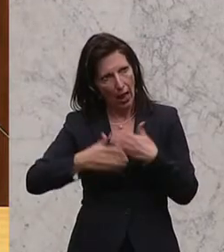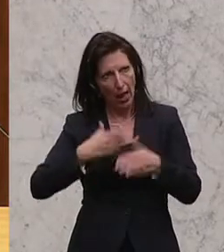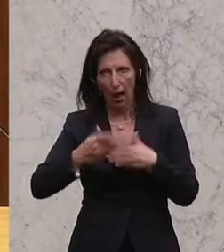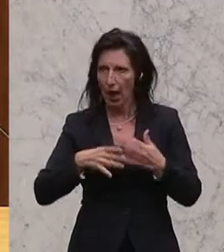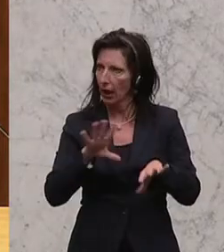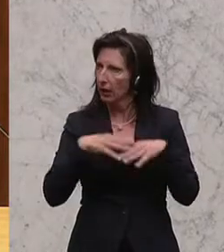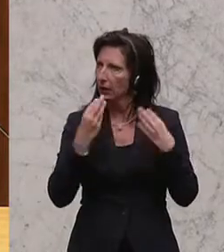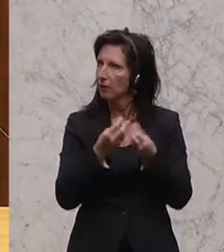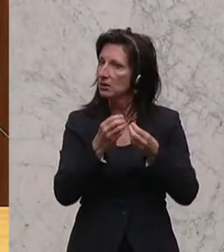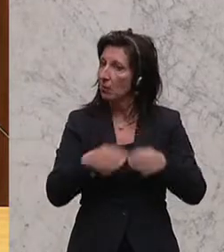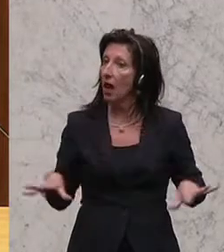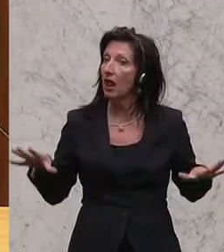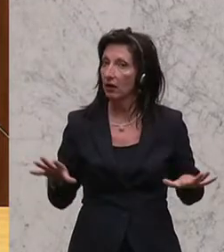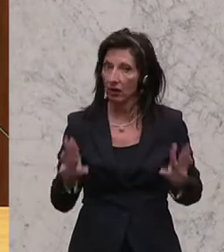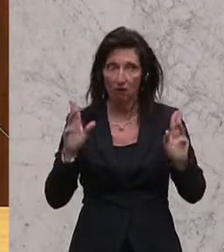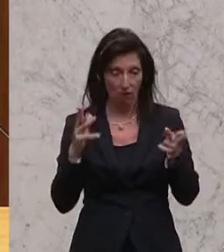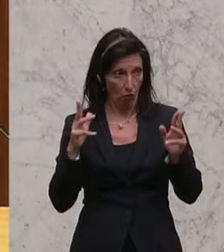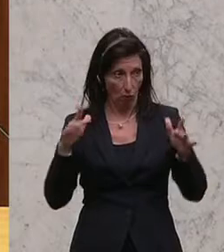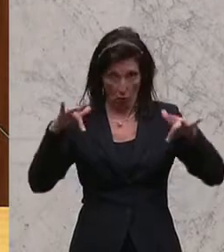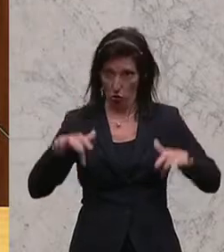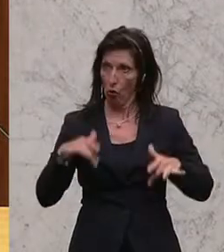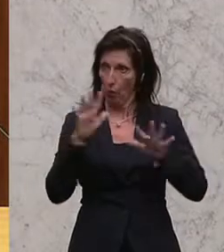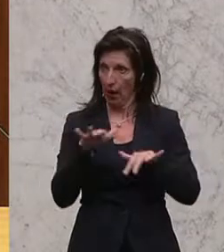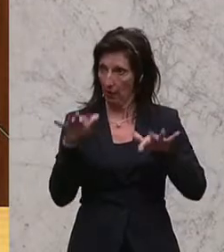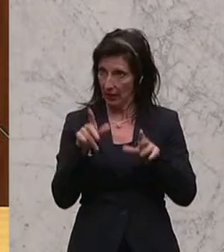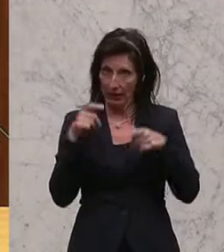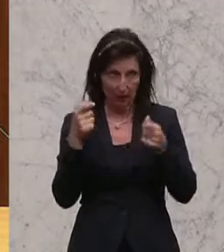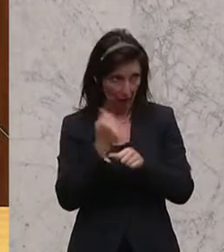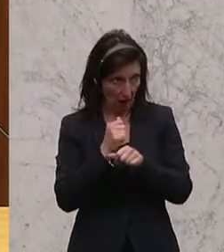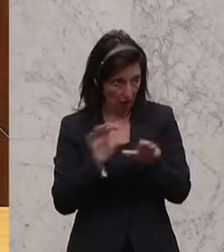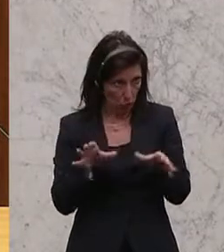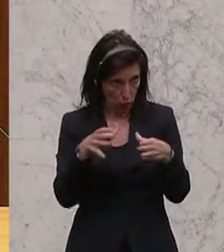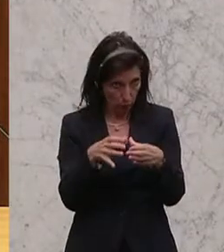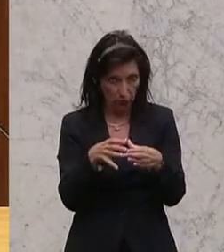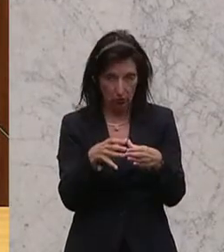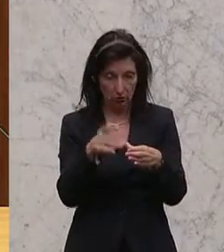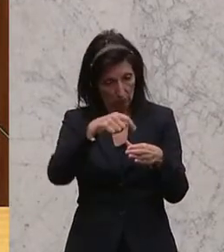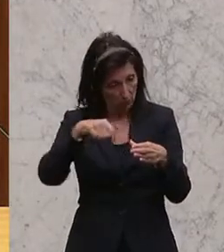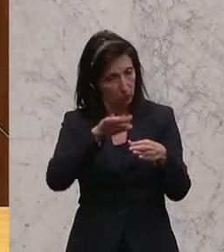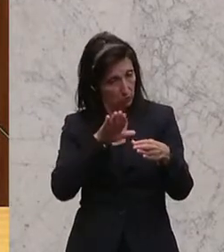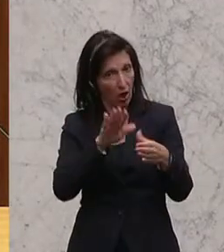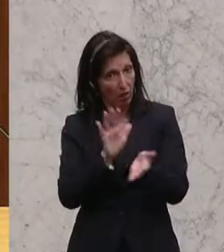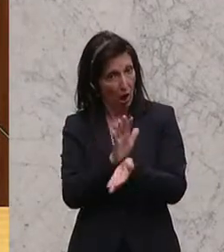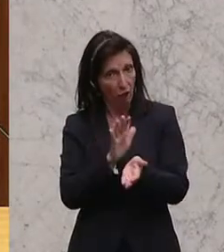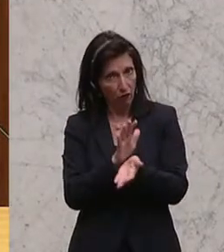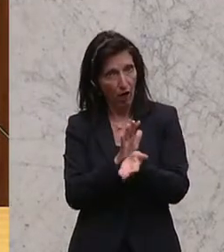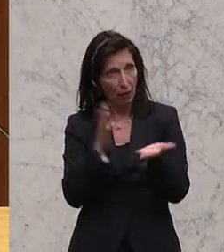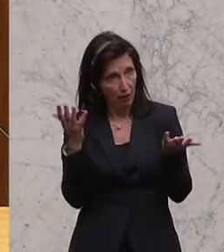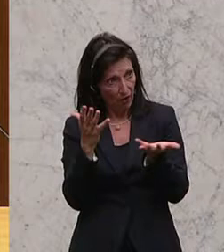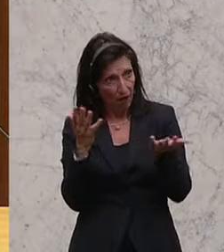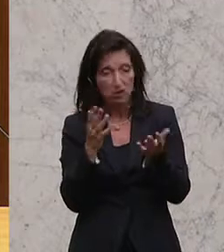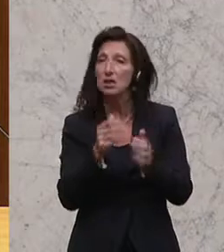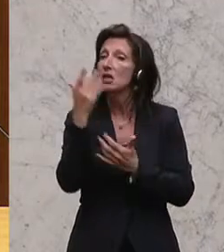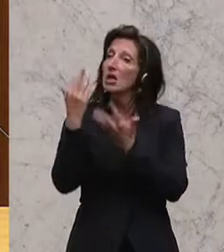ihr erledigt werden können. Denn wir haben einen Arbeitskreis hier im Parlament, der sich mit den Verbesserungen der Kompetenzen